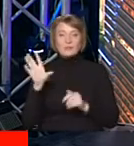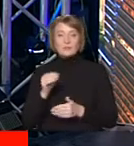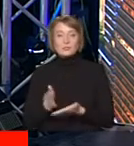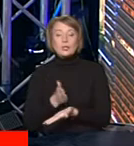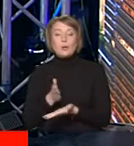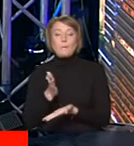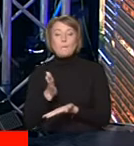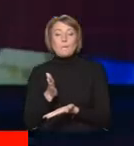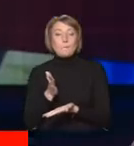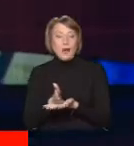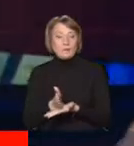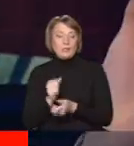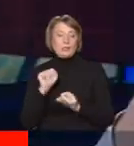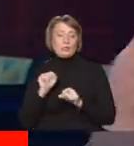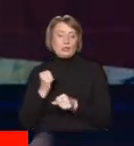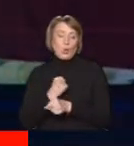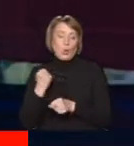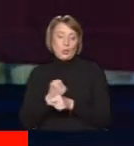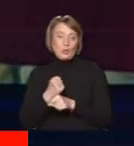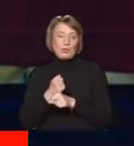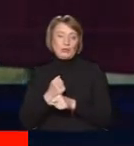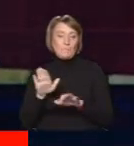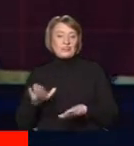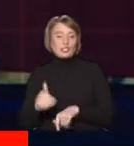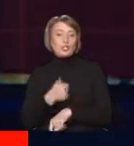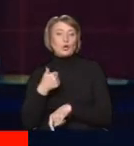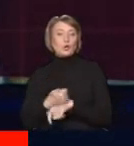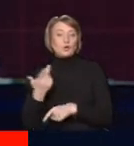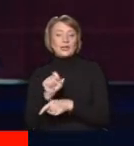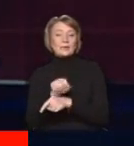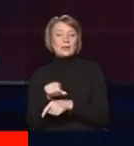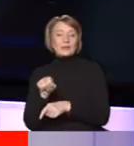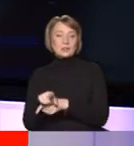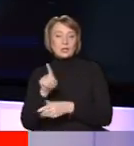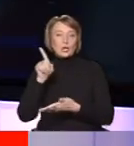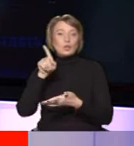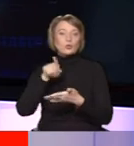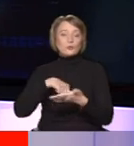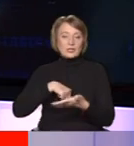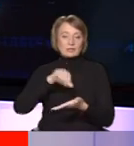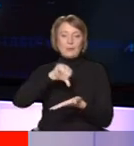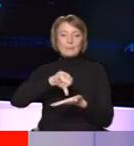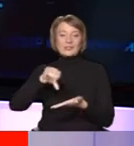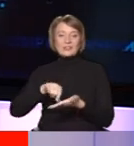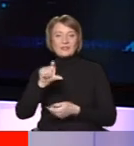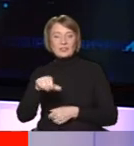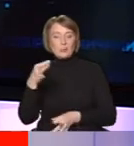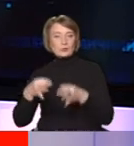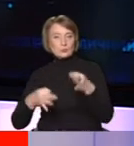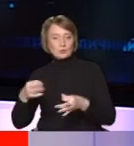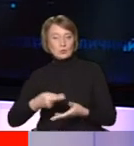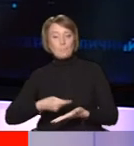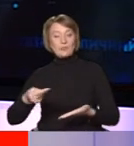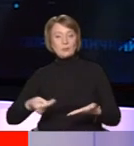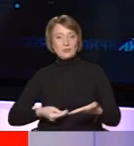би зробити міський голова, так, який надсилає представників, бо довіреність представникам Київської міської ради в судах підписує міський голова.